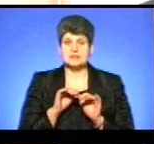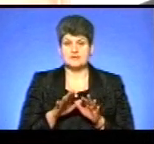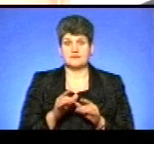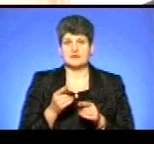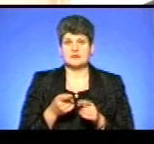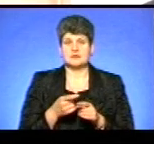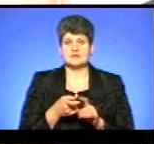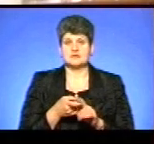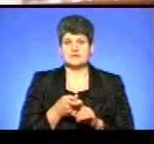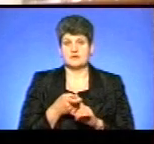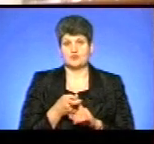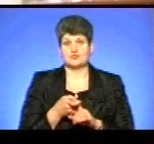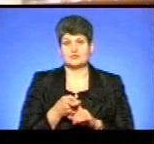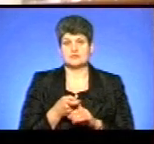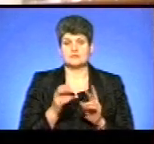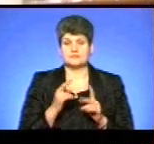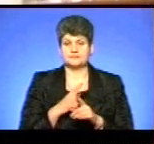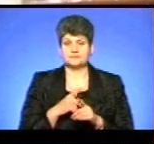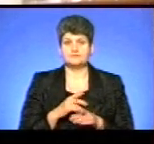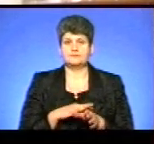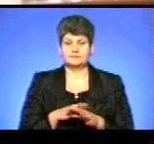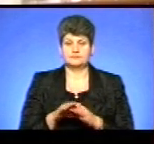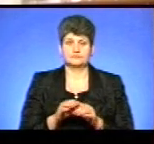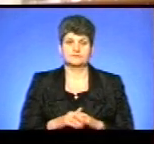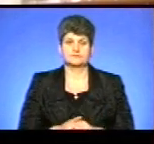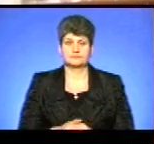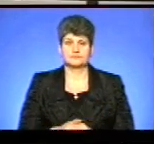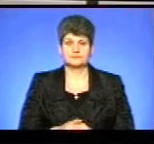зловживанням процесуальними правами. Анжела Шова, Василь Панчук, новини.